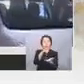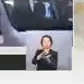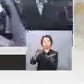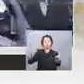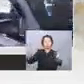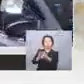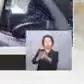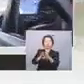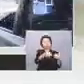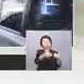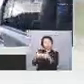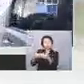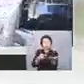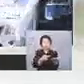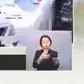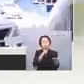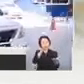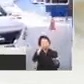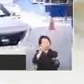sekolah dilanjutkan.